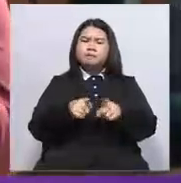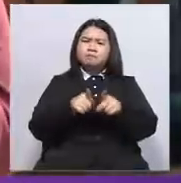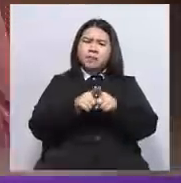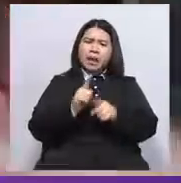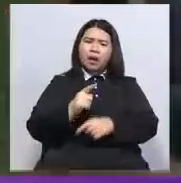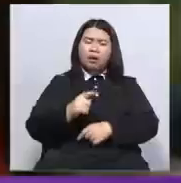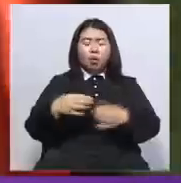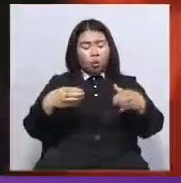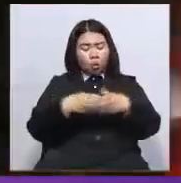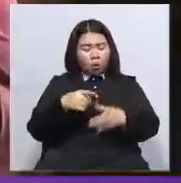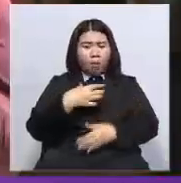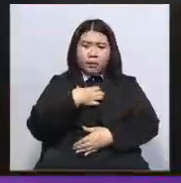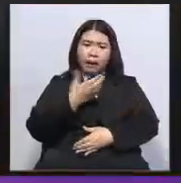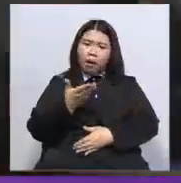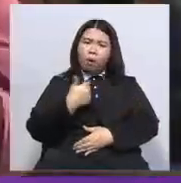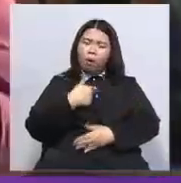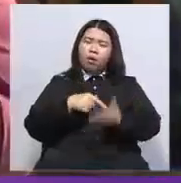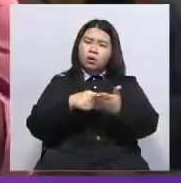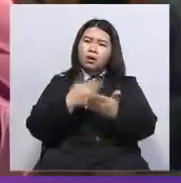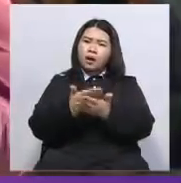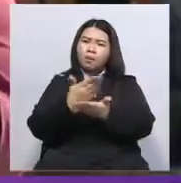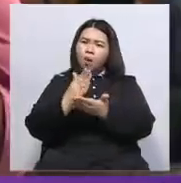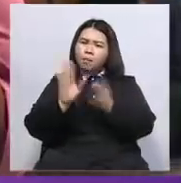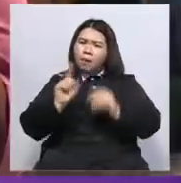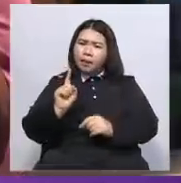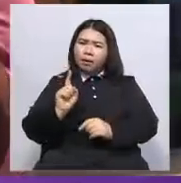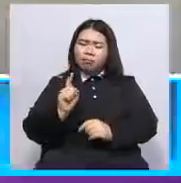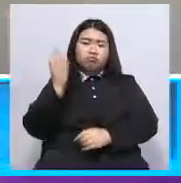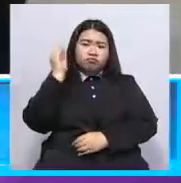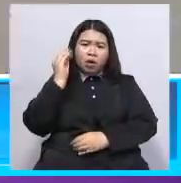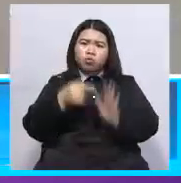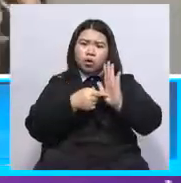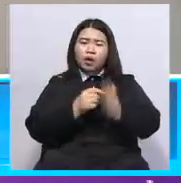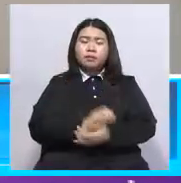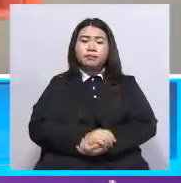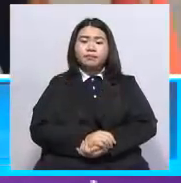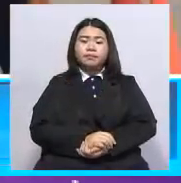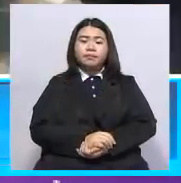นกับว่าเขามีข้อเสนอในการชำระหนี้ในรูปแบบใหม่เนี่ยค่ะยกตัวอย่างให้ฟังอีกนิดได้ไหมคะ